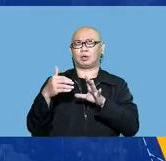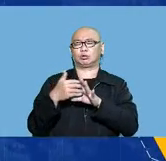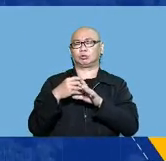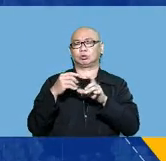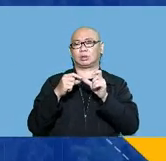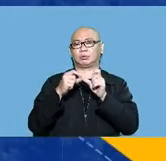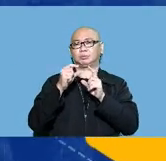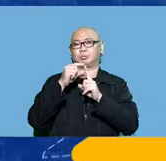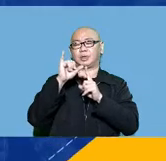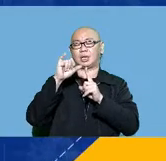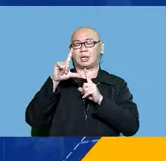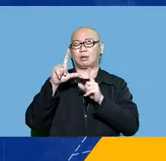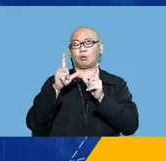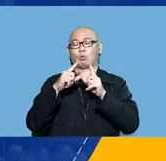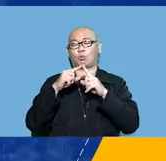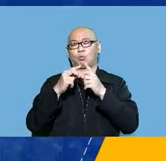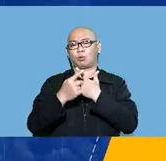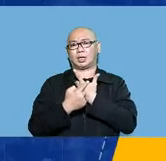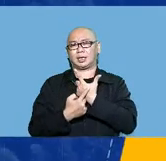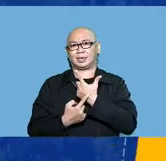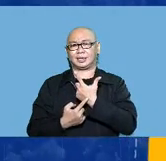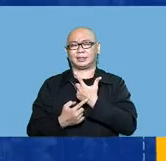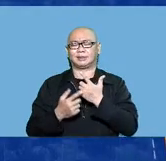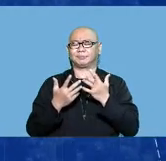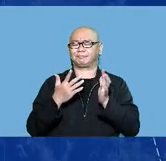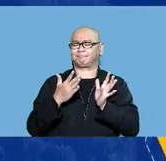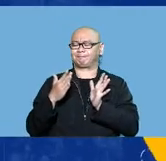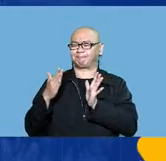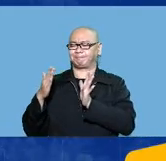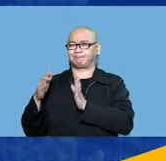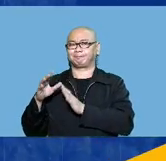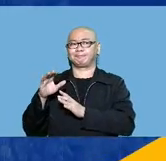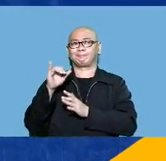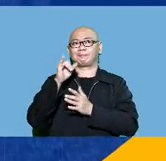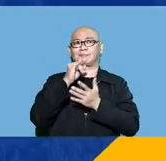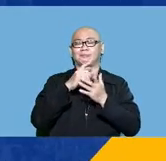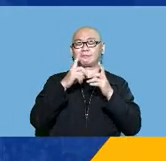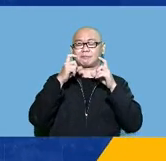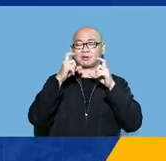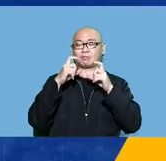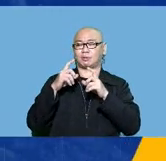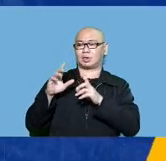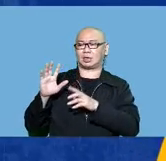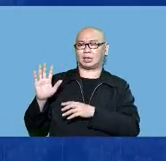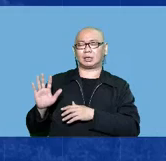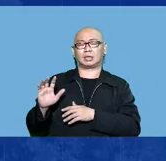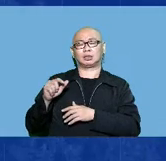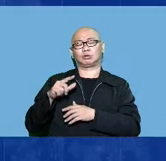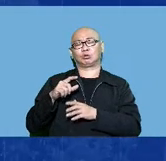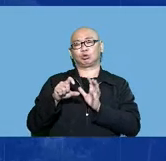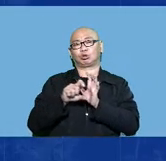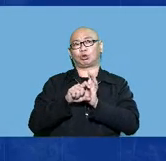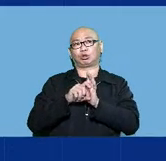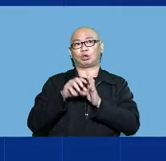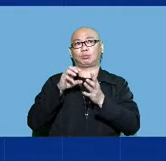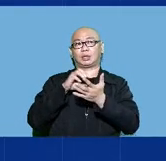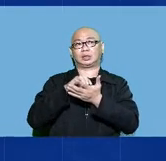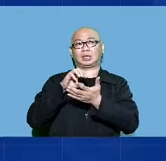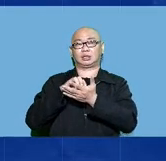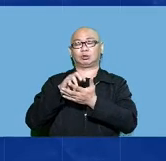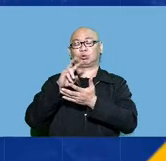spillway. Sebelah kanan gambar itu contoh dari pemasangan